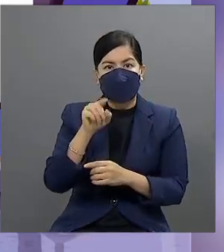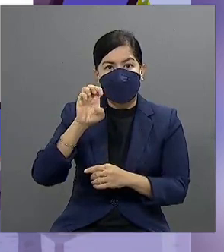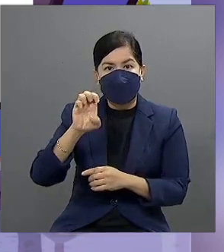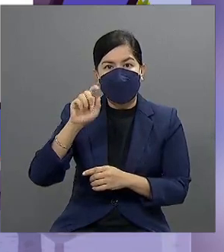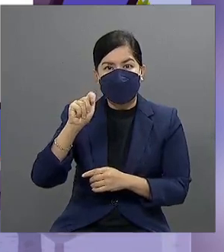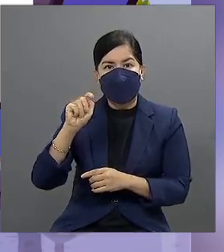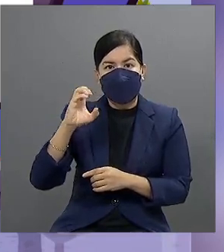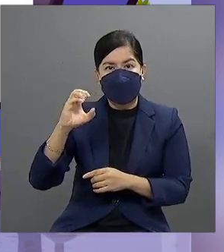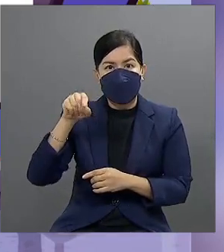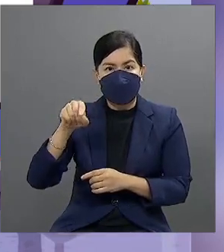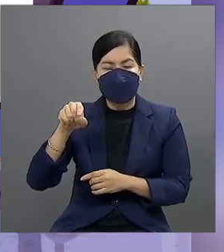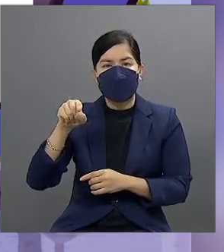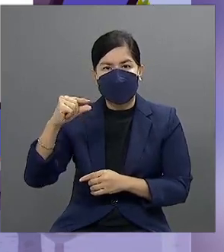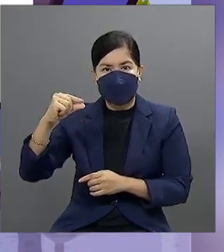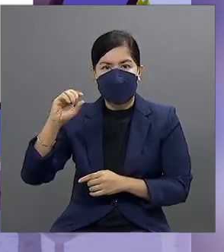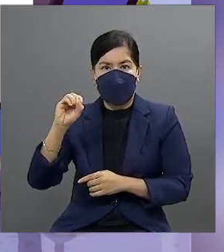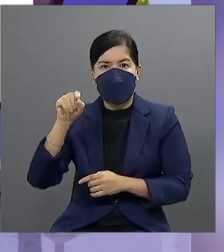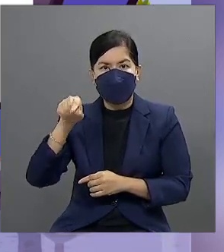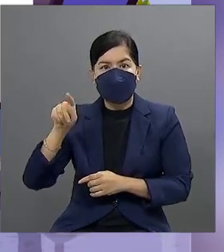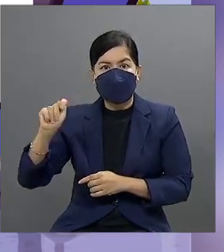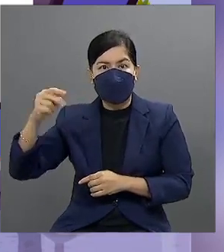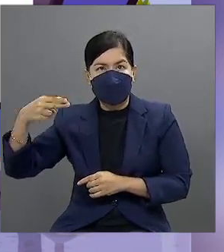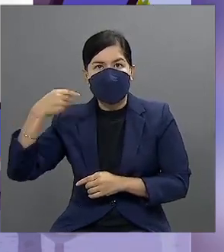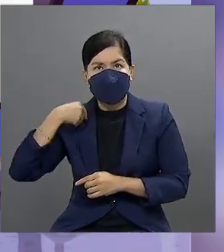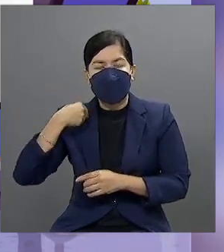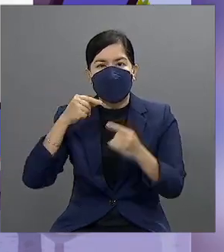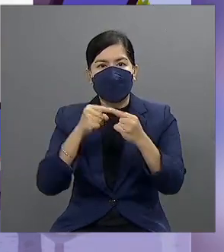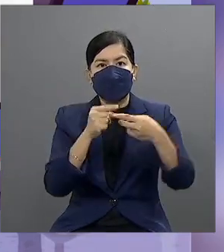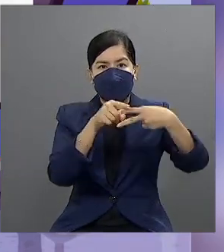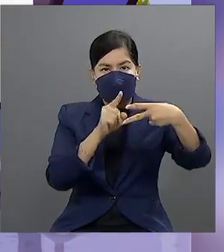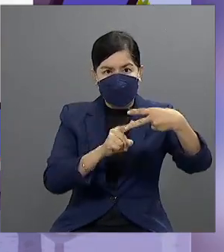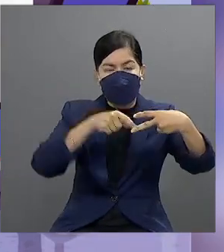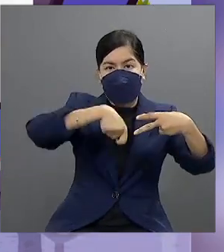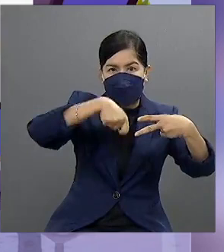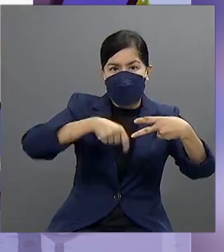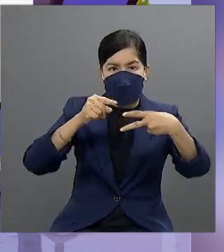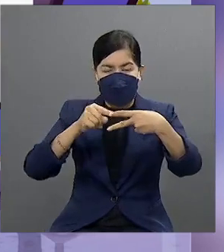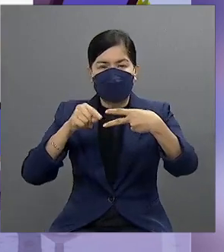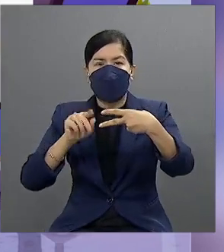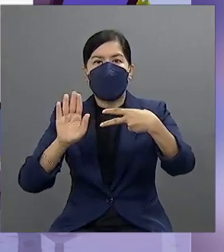www.ect.go.th หรือทาง App Store และ Google Play ได้